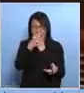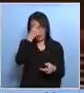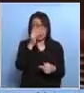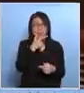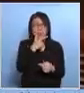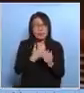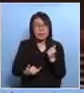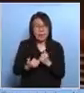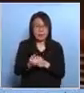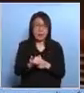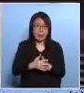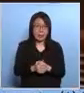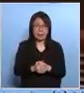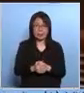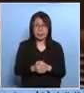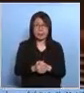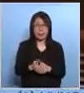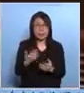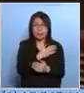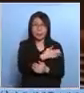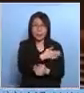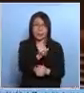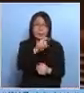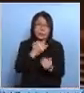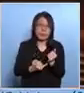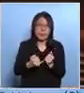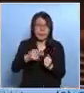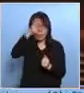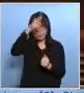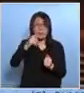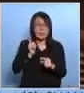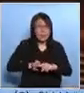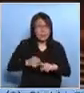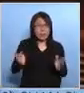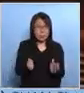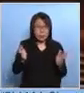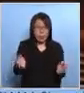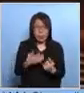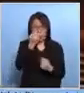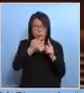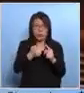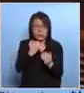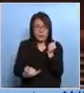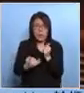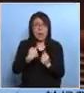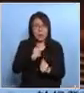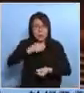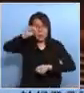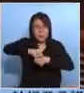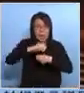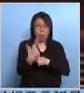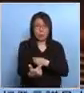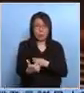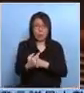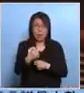嗱，我唔理佢點樣唔生，但如果特區政府想鼓勵佢生咧， 你是應該要加更多的誘